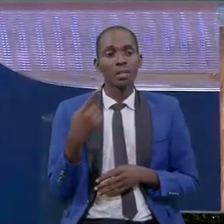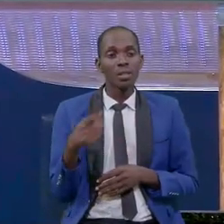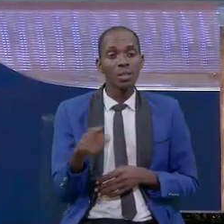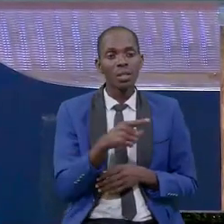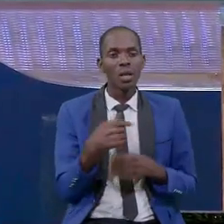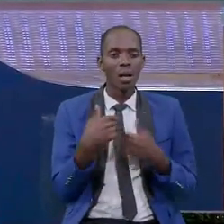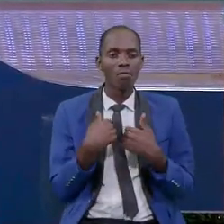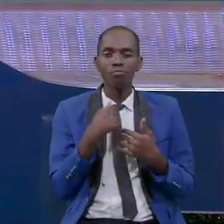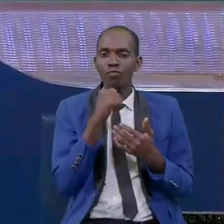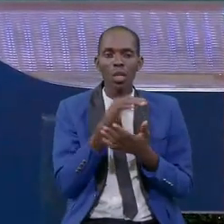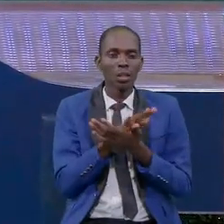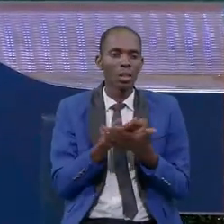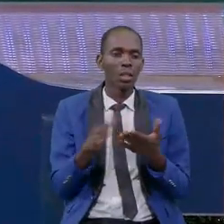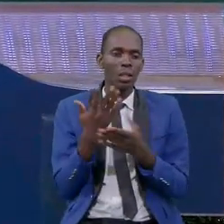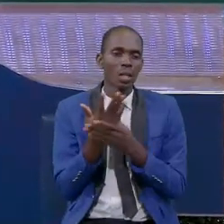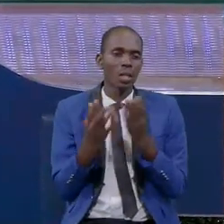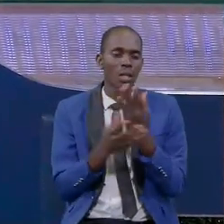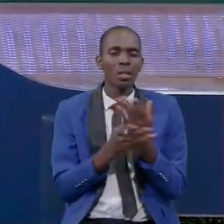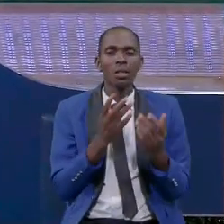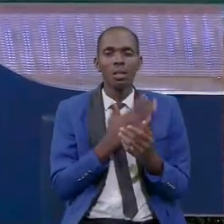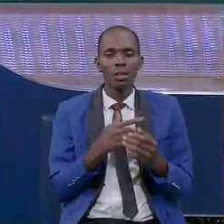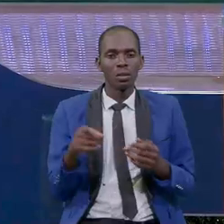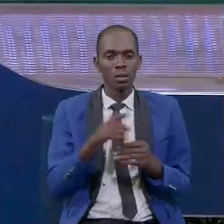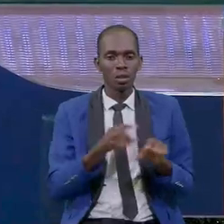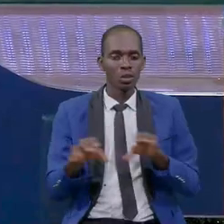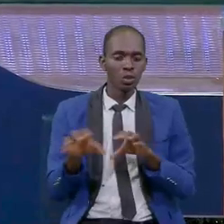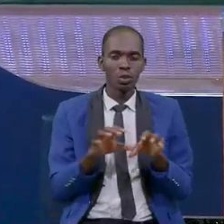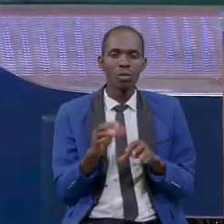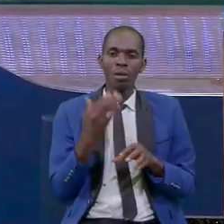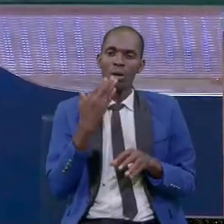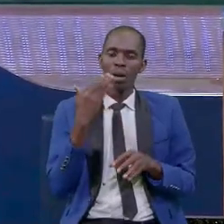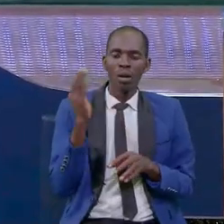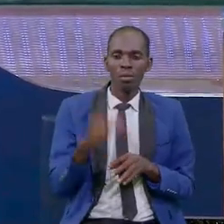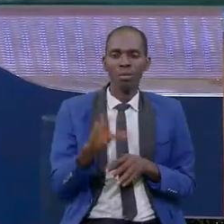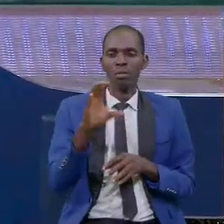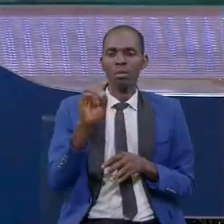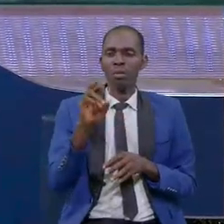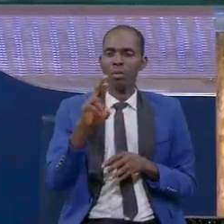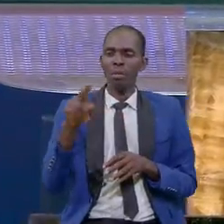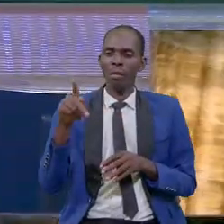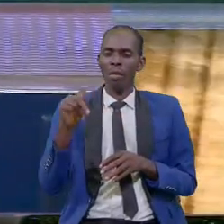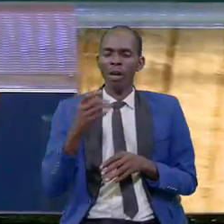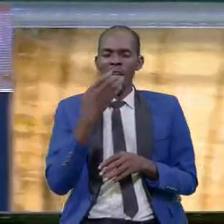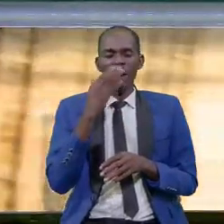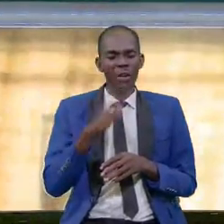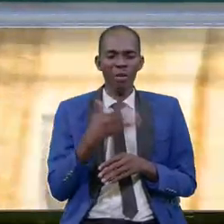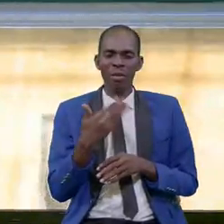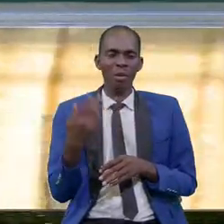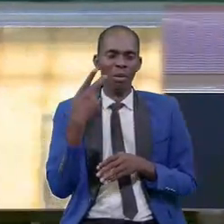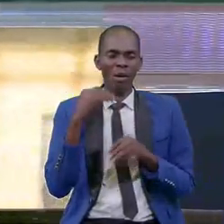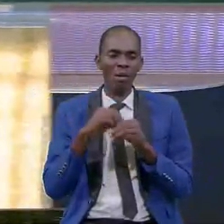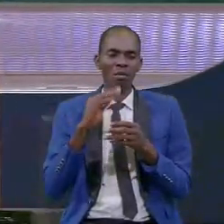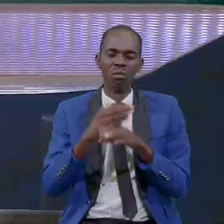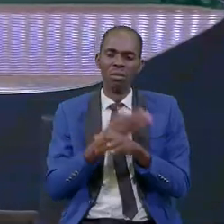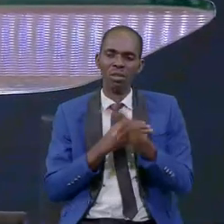leurs connaissances pour faire le mal. Ils ont les mains impures. Ils font des choses licencieuses, le